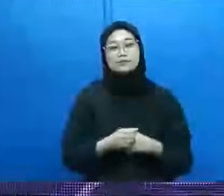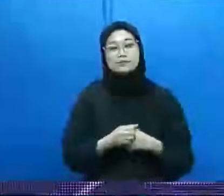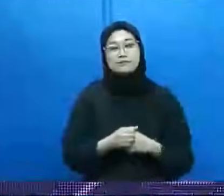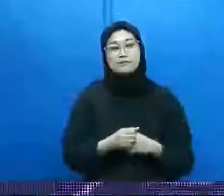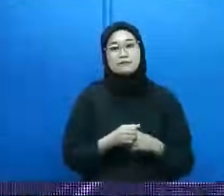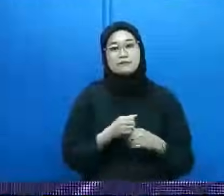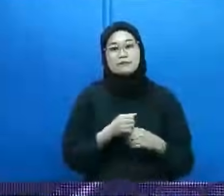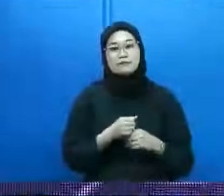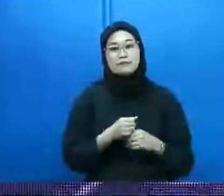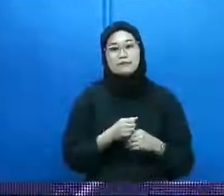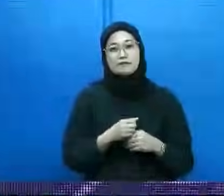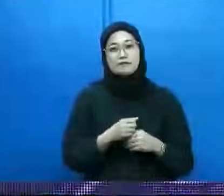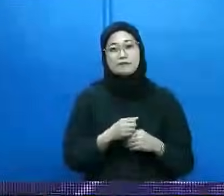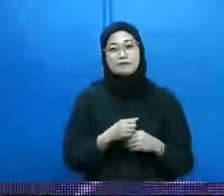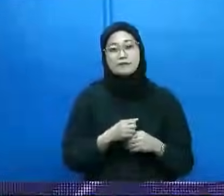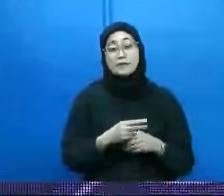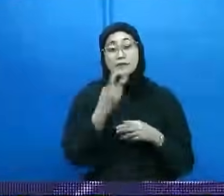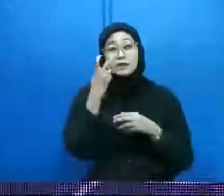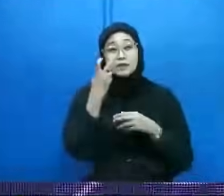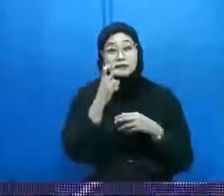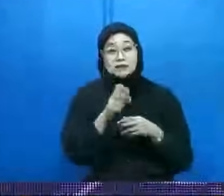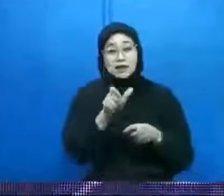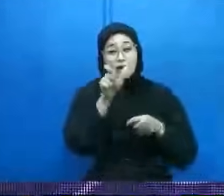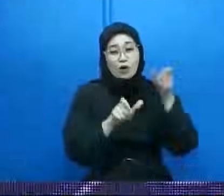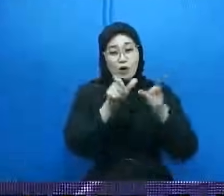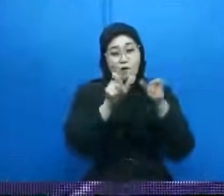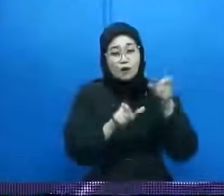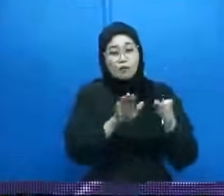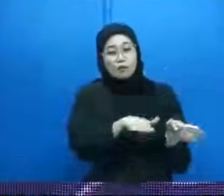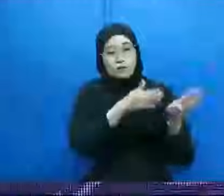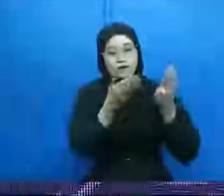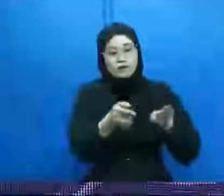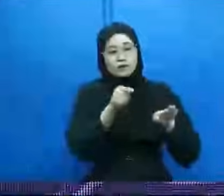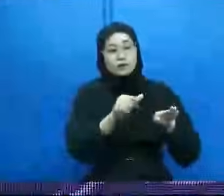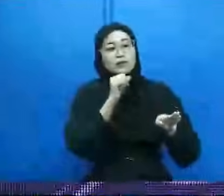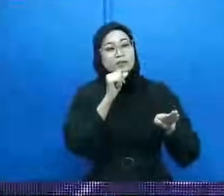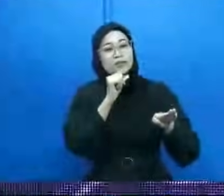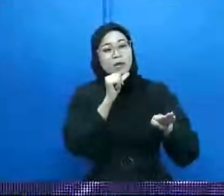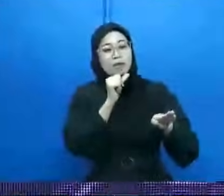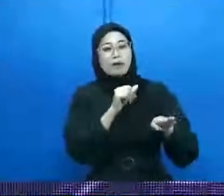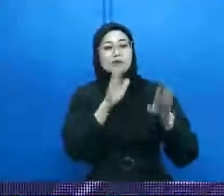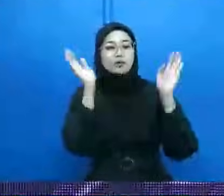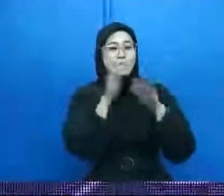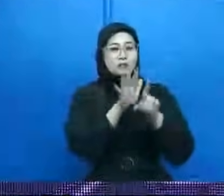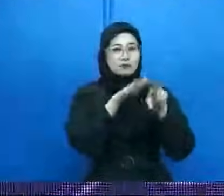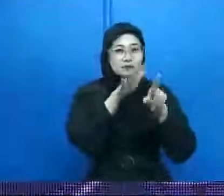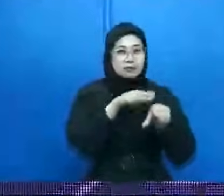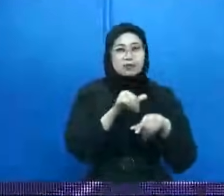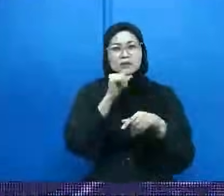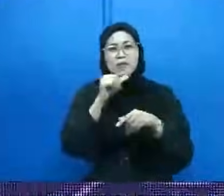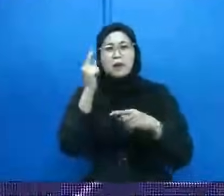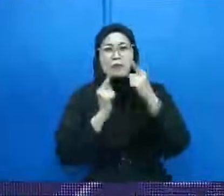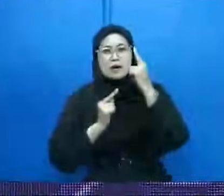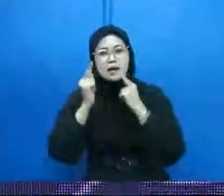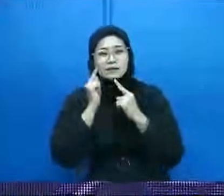orang-orang baik yang wafat, siapa yang meninggalkan mereka? Berapa banyak jumlah mereka? Siapa yang menangisi kepergian mereka? Karena rumus hidup